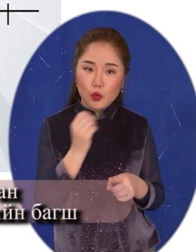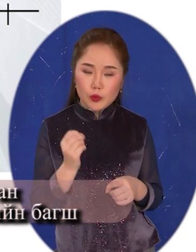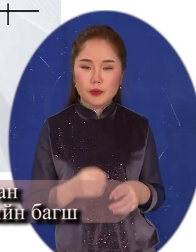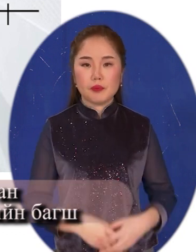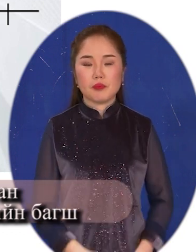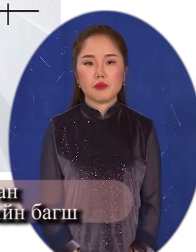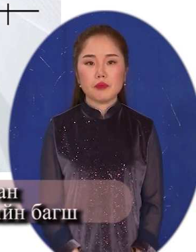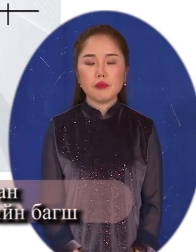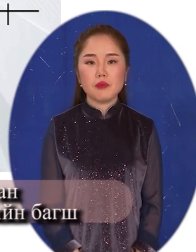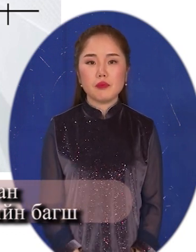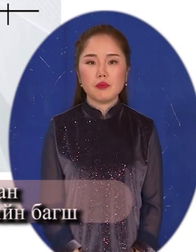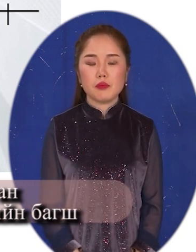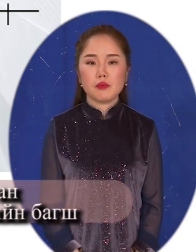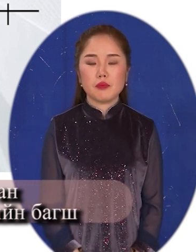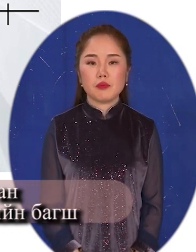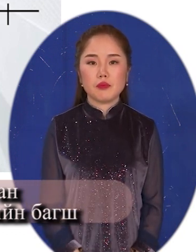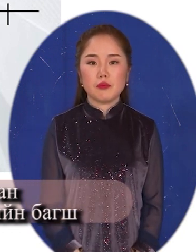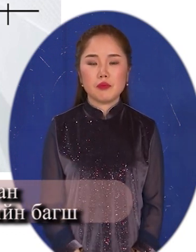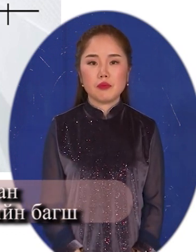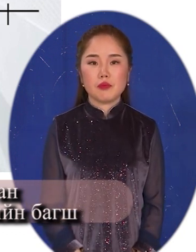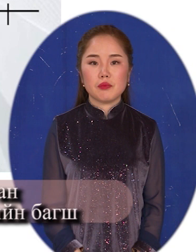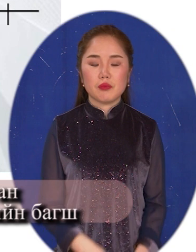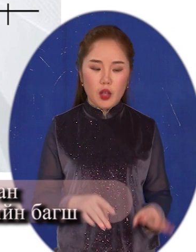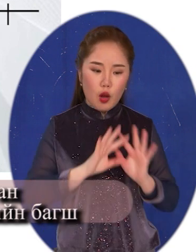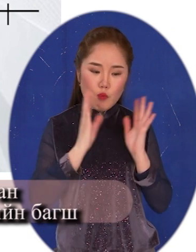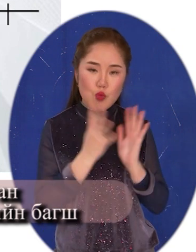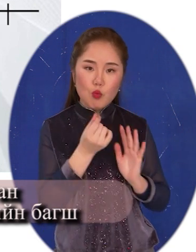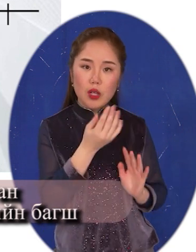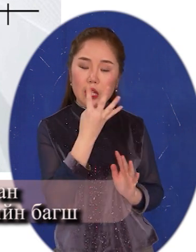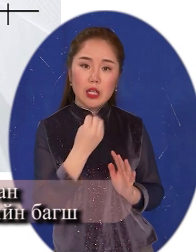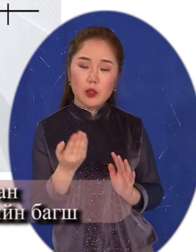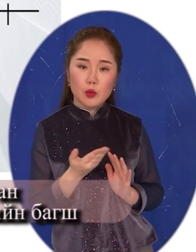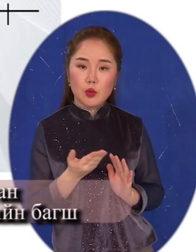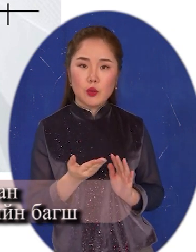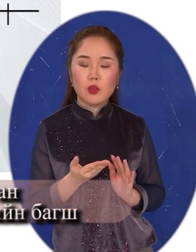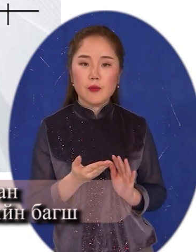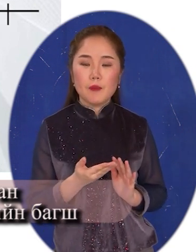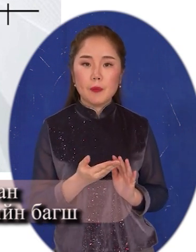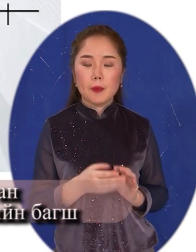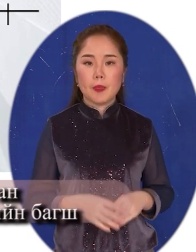500-дү косайык. Осылай болгондо коңгурда неше төгрүк болду?